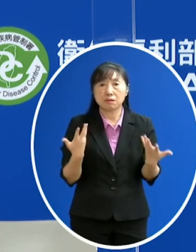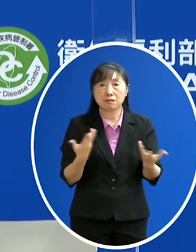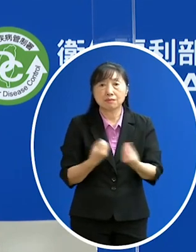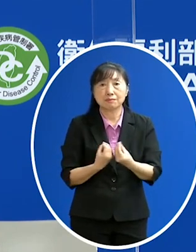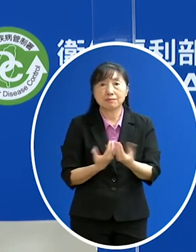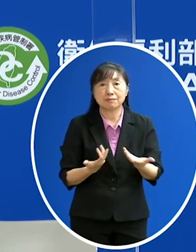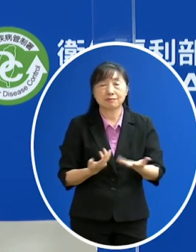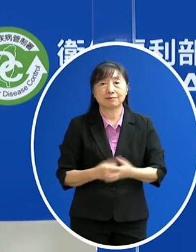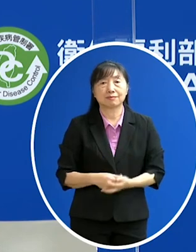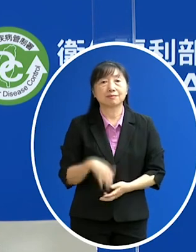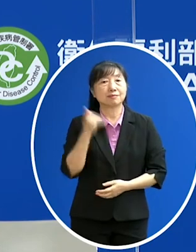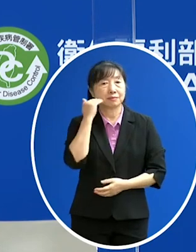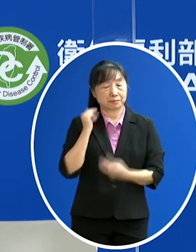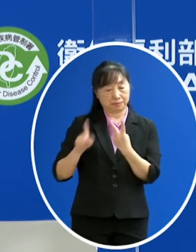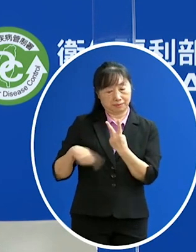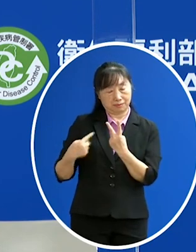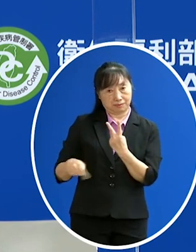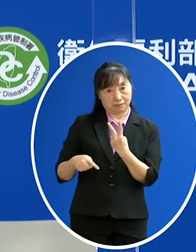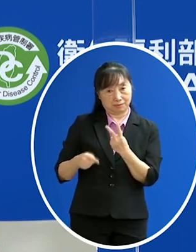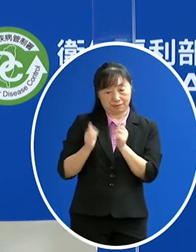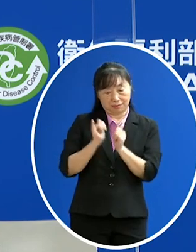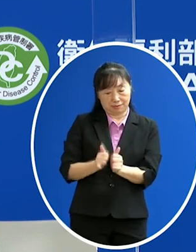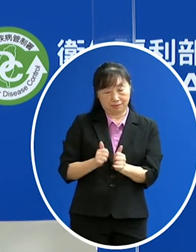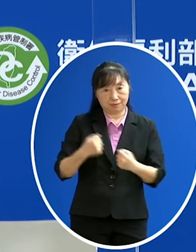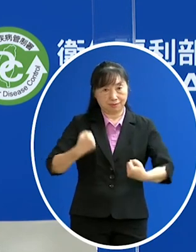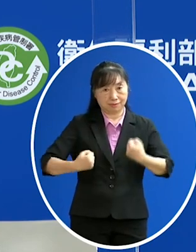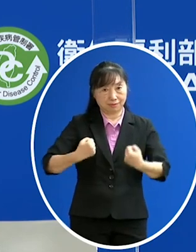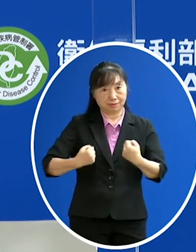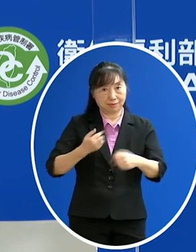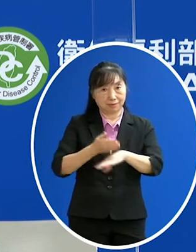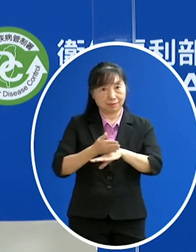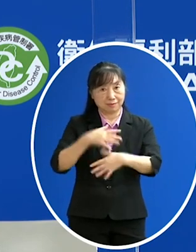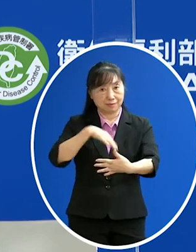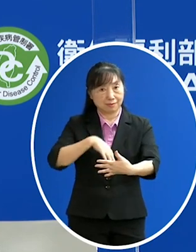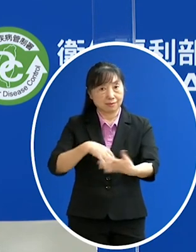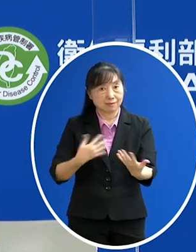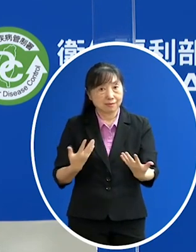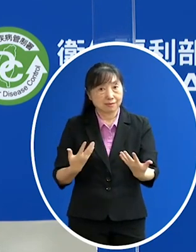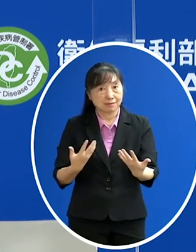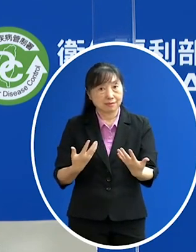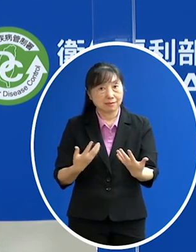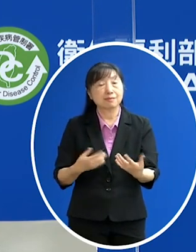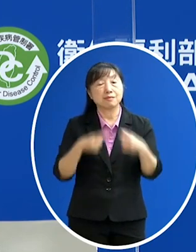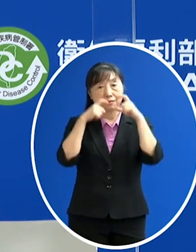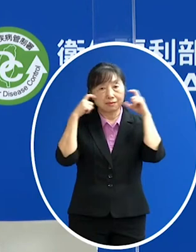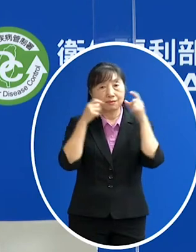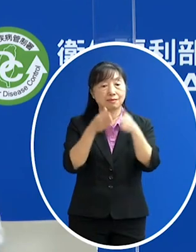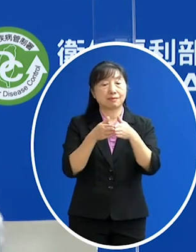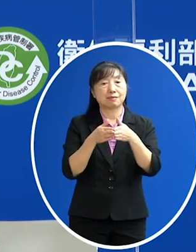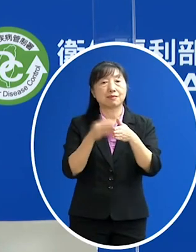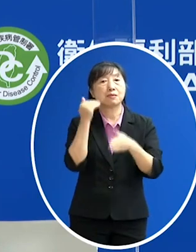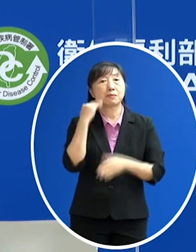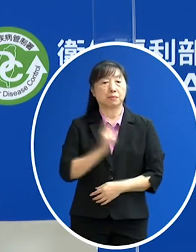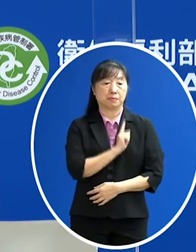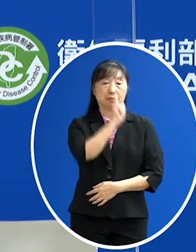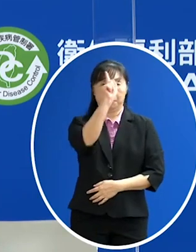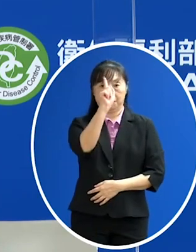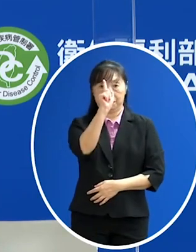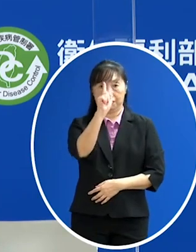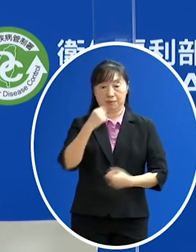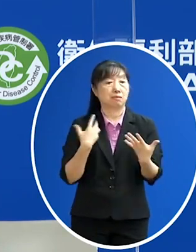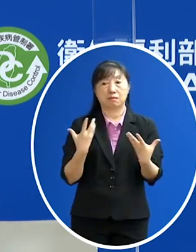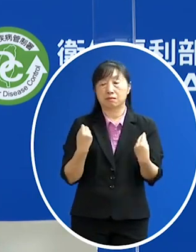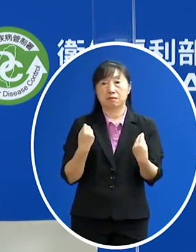自行开车的部分，如果是两个人以上同车，那我们要佩戴口罩；如果是自己一个人开